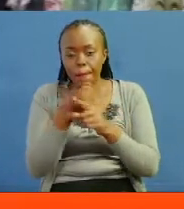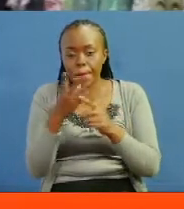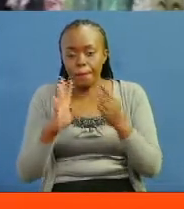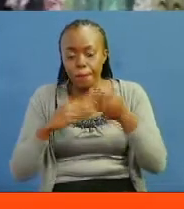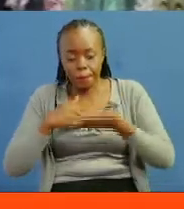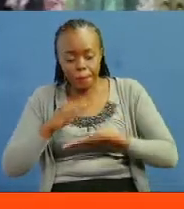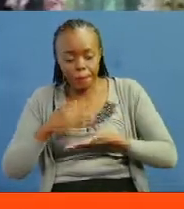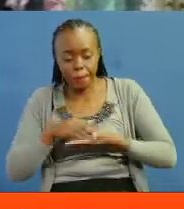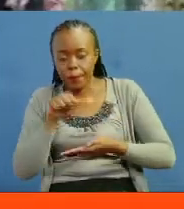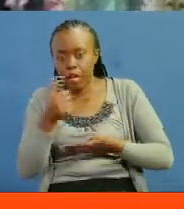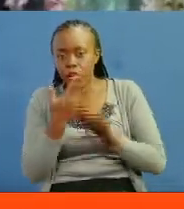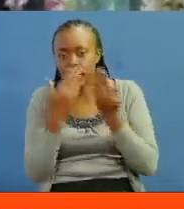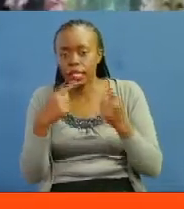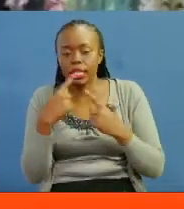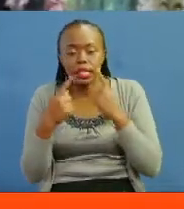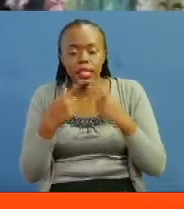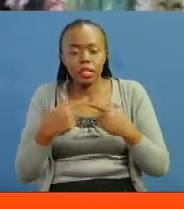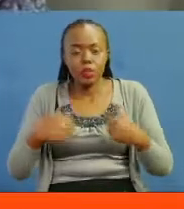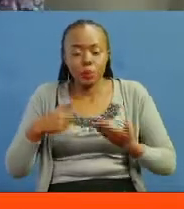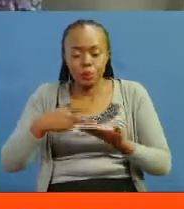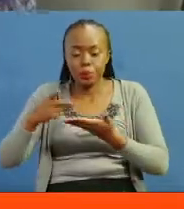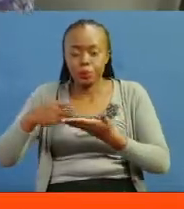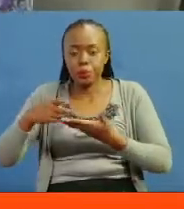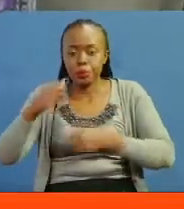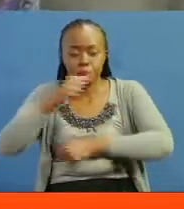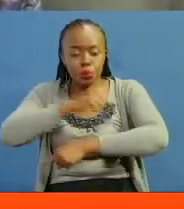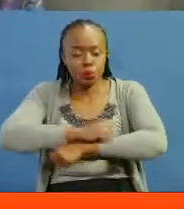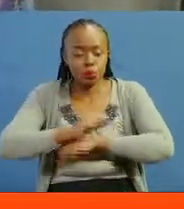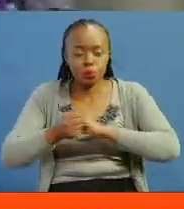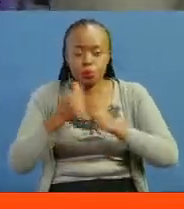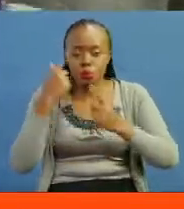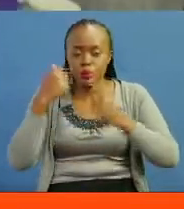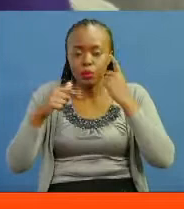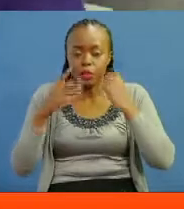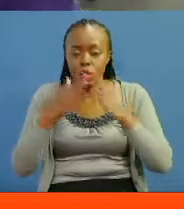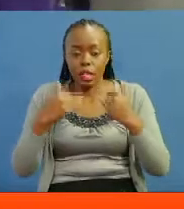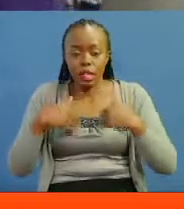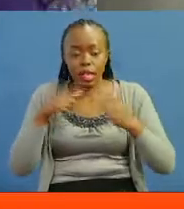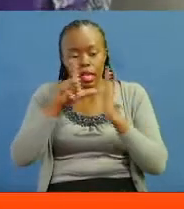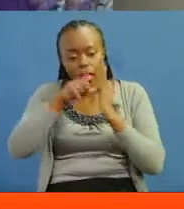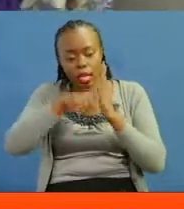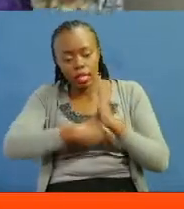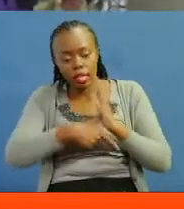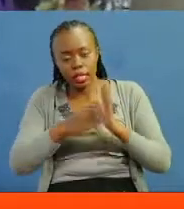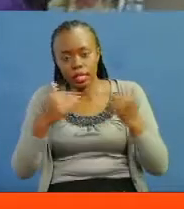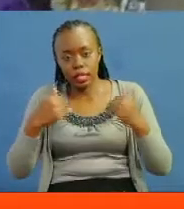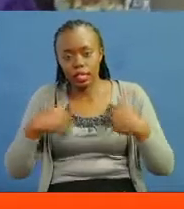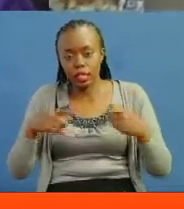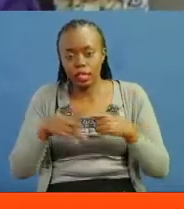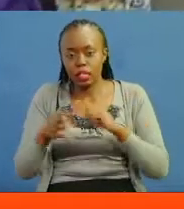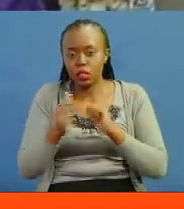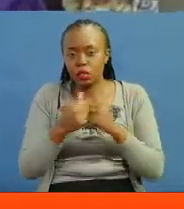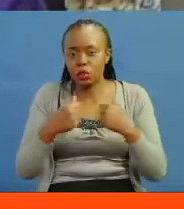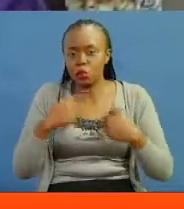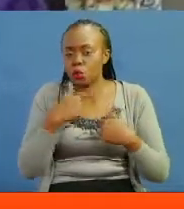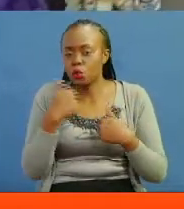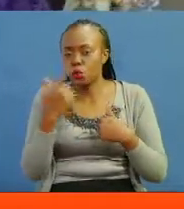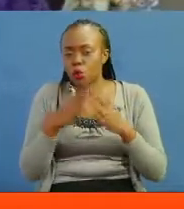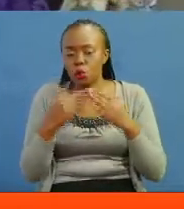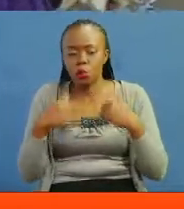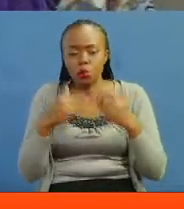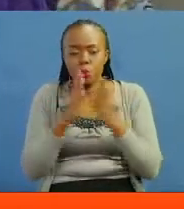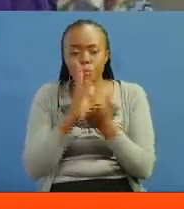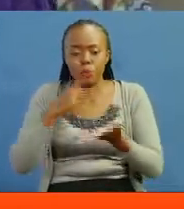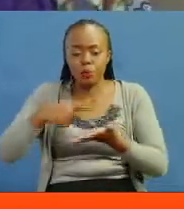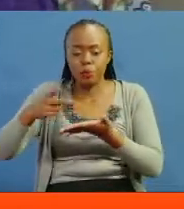na wameniambia fee watalipa. Kilio cha Fatuma Kwekwe hatimaye kilisikika na kupata mfadhili aliyejitolea